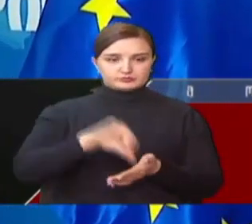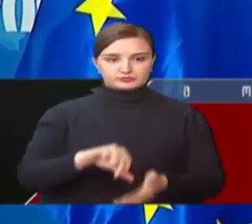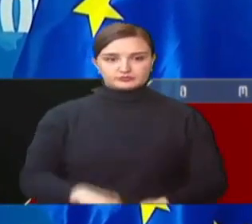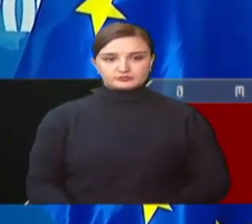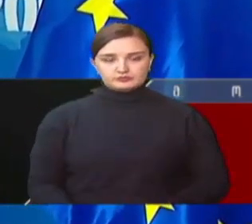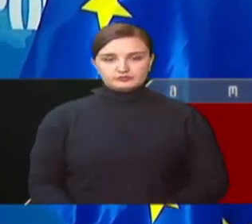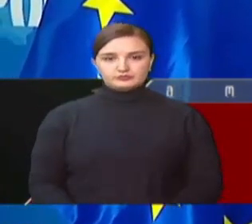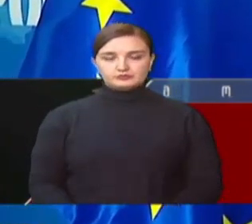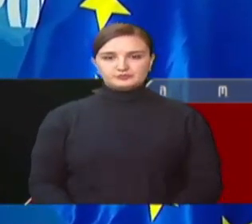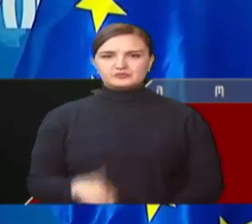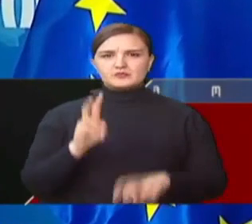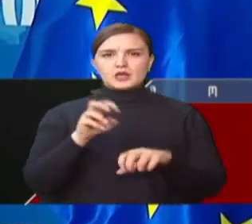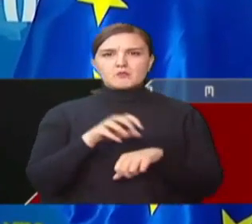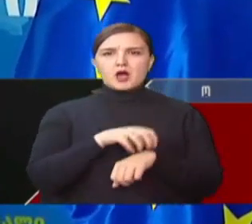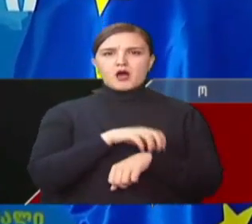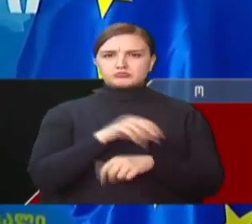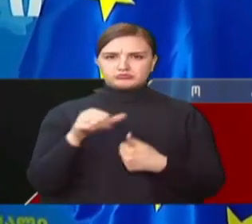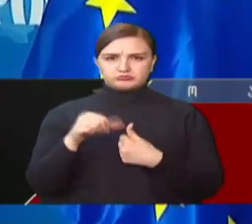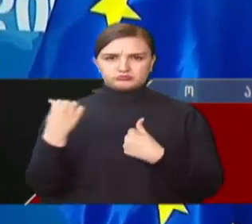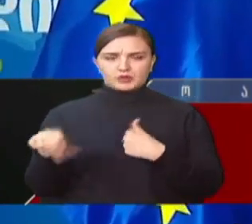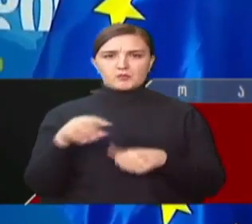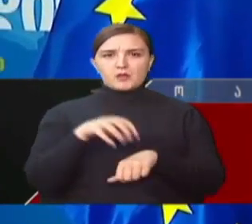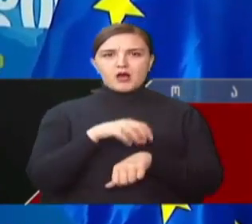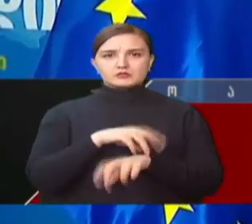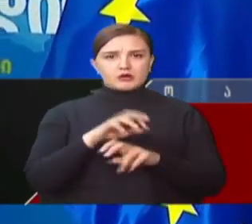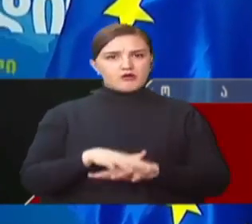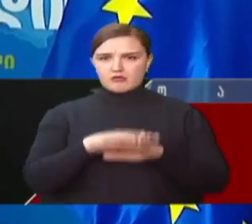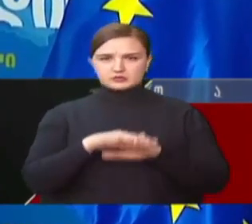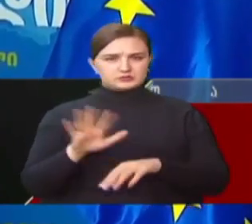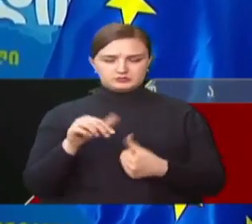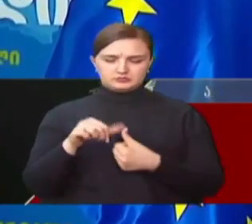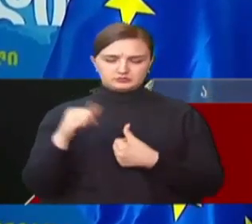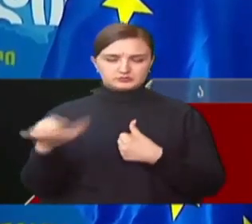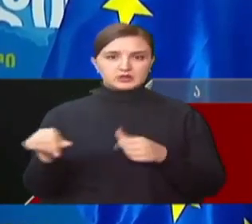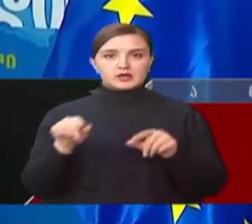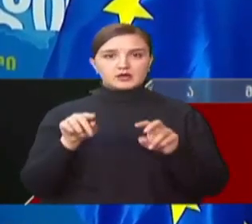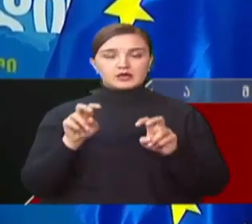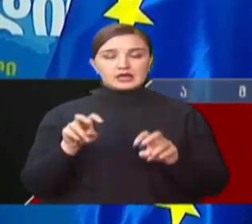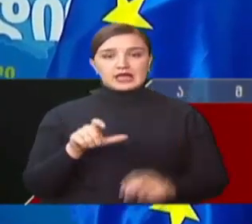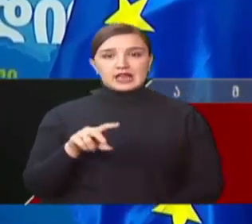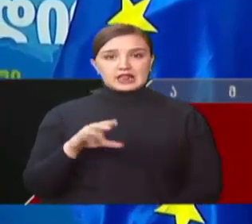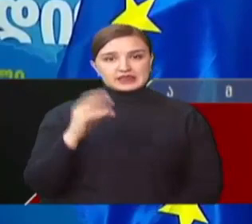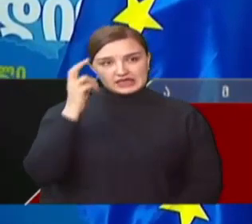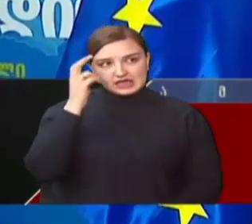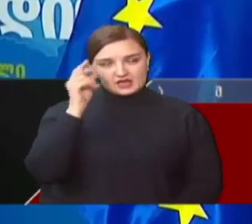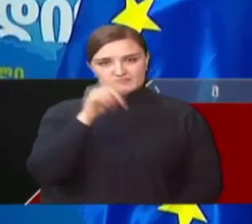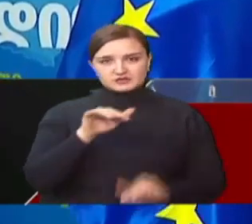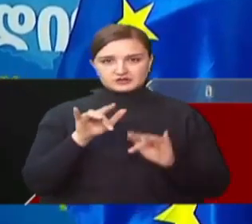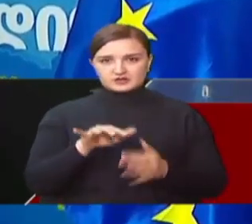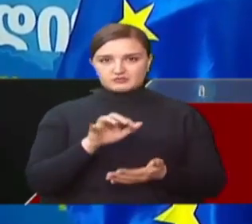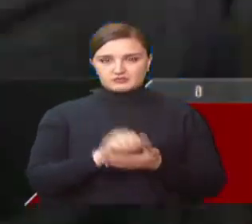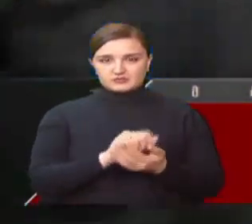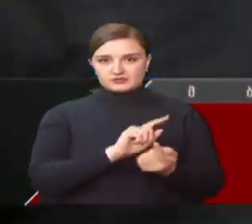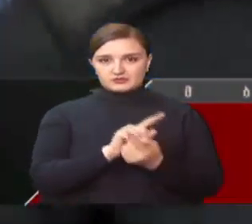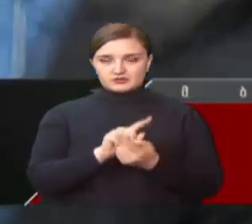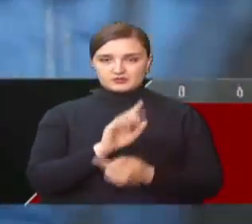acție, dar copii care sunt partidul acție, dar da, nu se vorbește partidul acție. Israelene Kievșiari are imitorul meciului și când a condus la Cihodre. Da, s-a văzut el nechidă